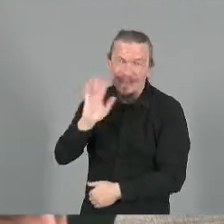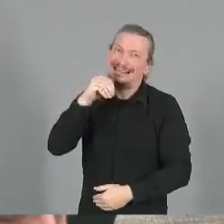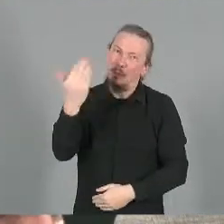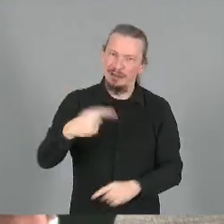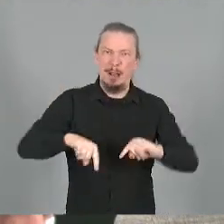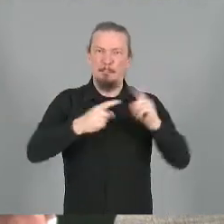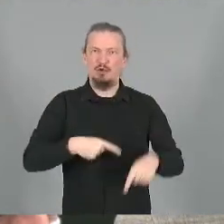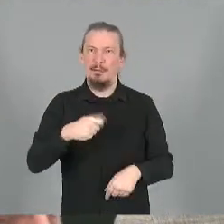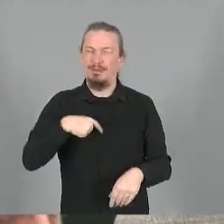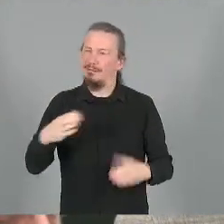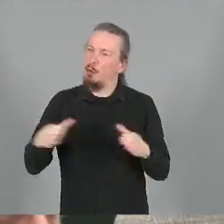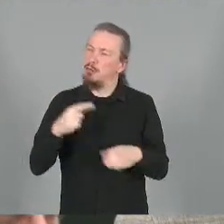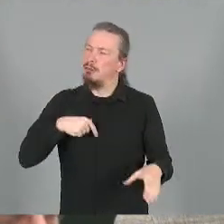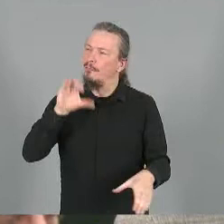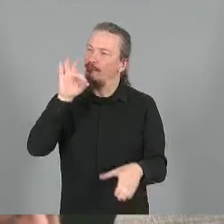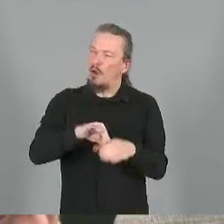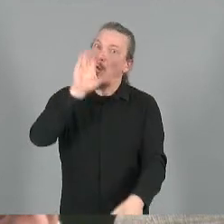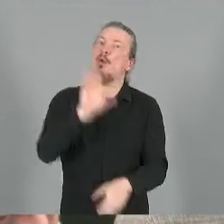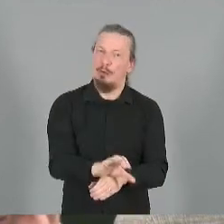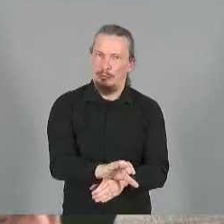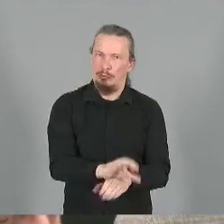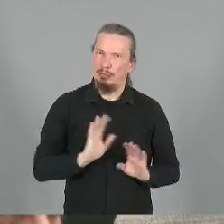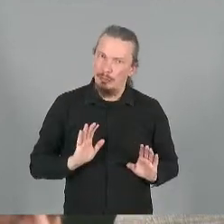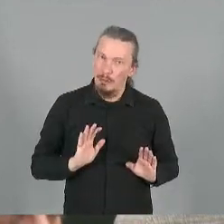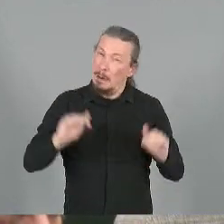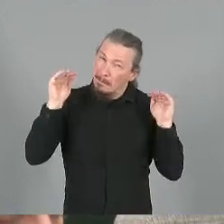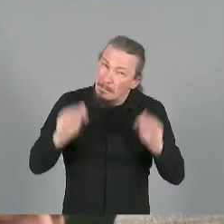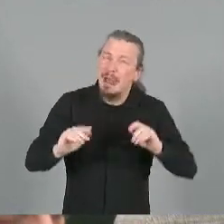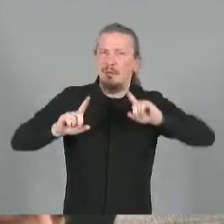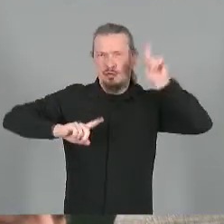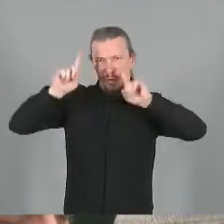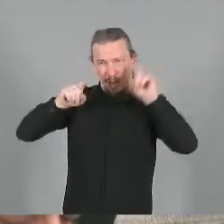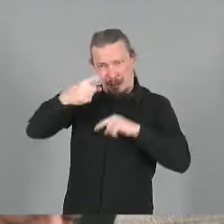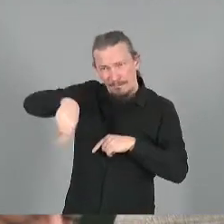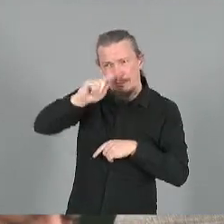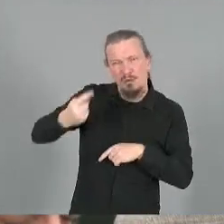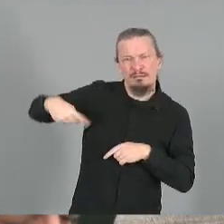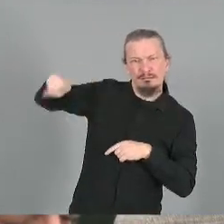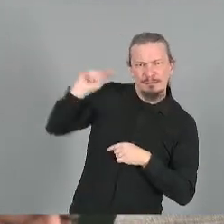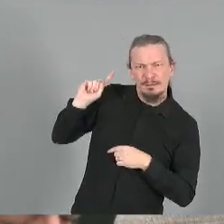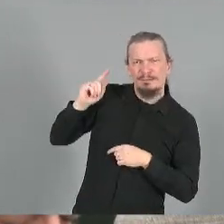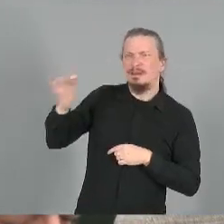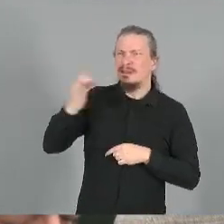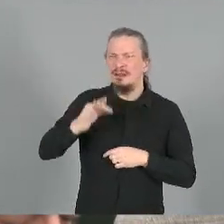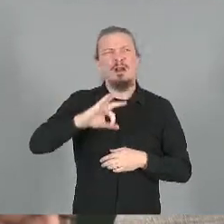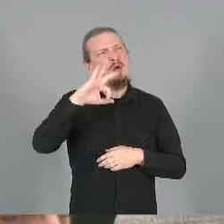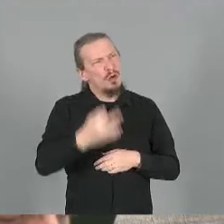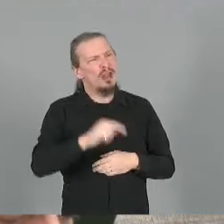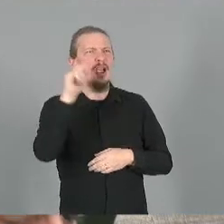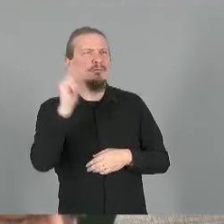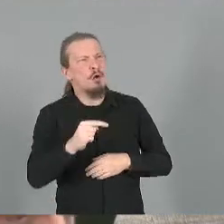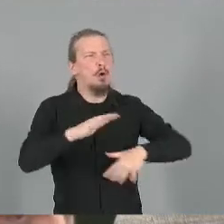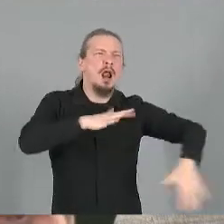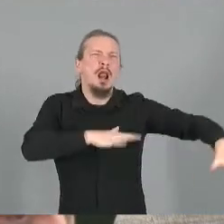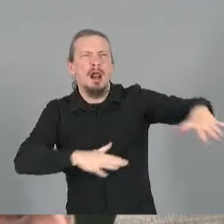ce budget primitif. Cependant, même si en juillet dernier, vous avez fait le choix, Monsieur le Président, de rompre avec la logique du